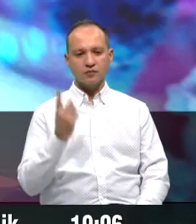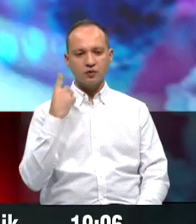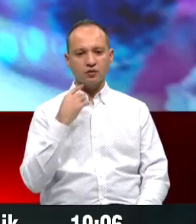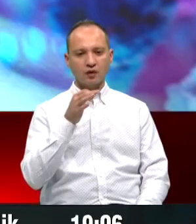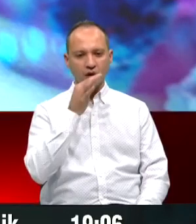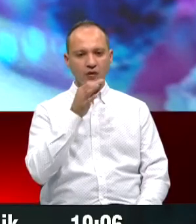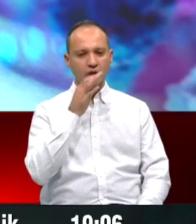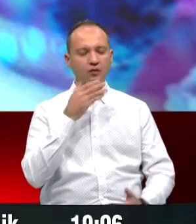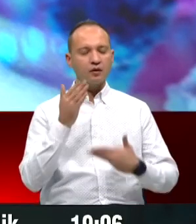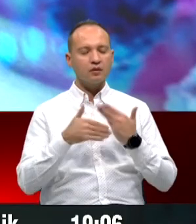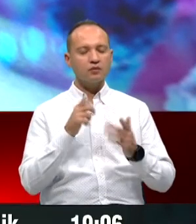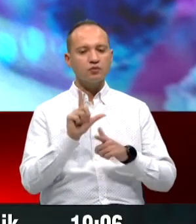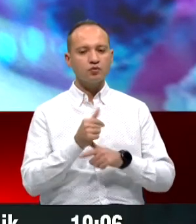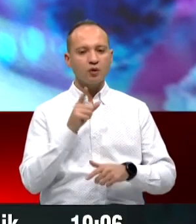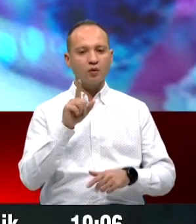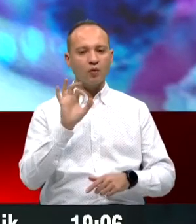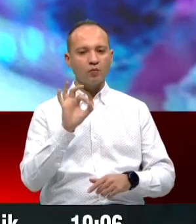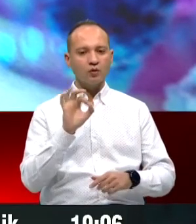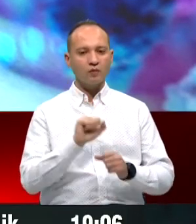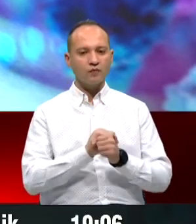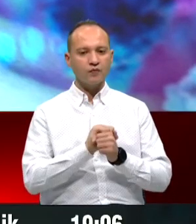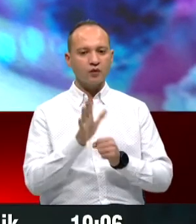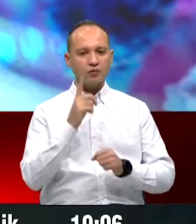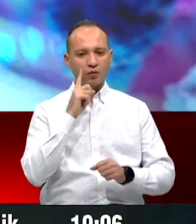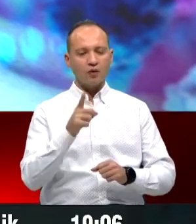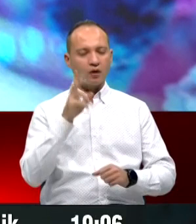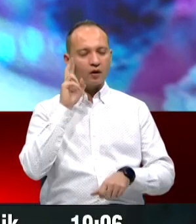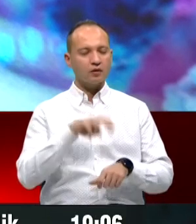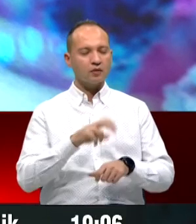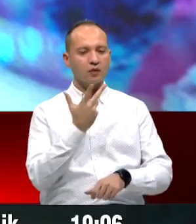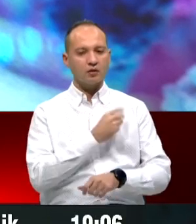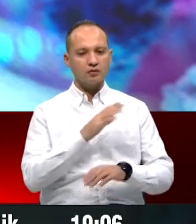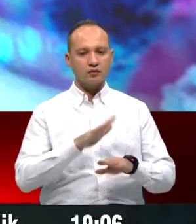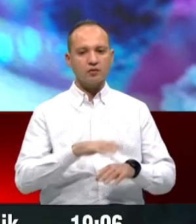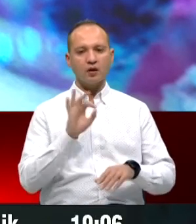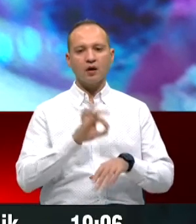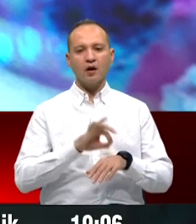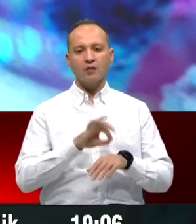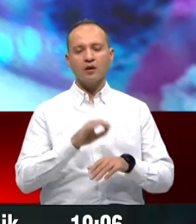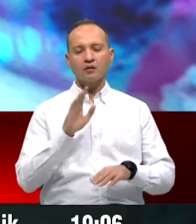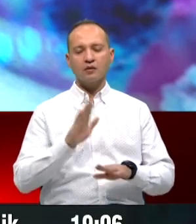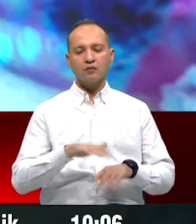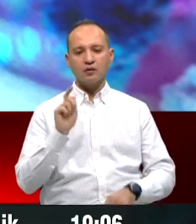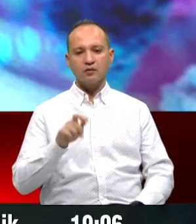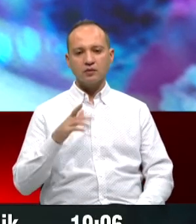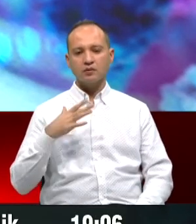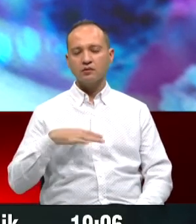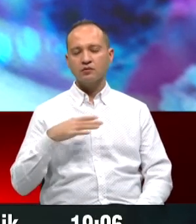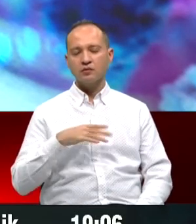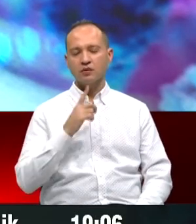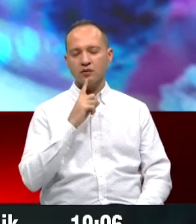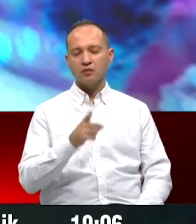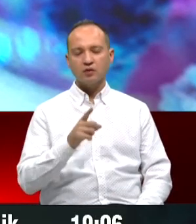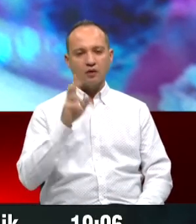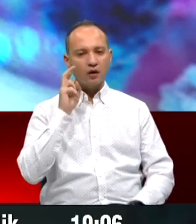Dünkü bültenimizde aktarmıştık, uzmanlar omikron varyantına karşı hatırlatma dozu aşıların bir an önce yaptırılmasını istiyorlar